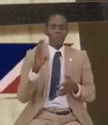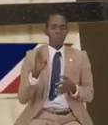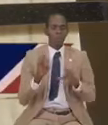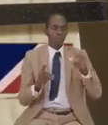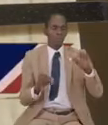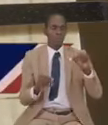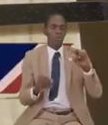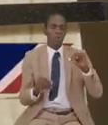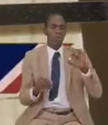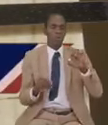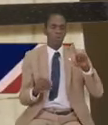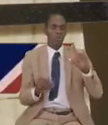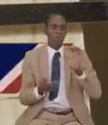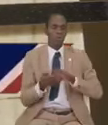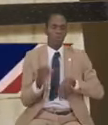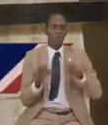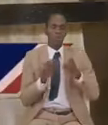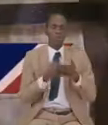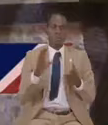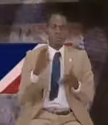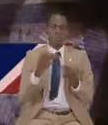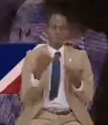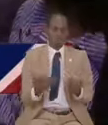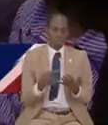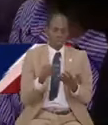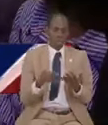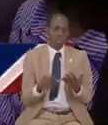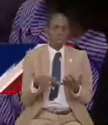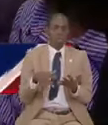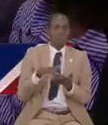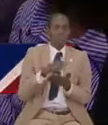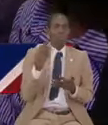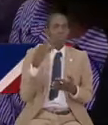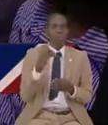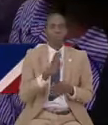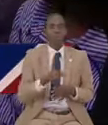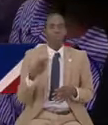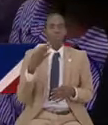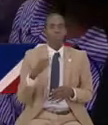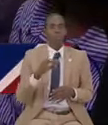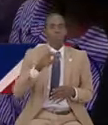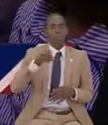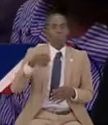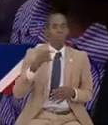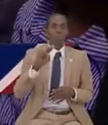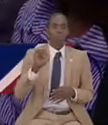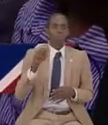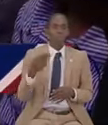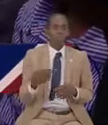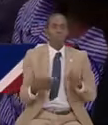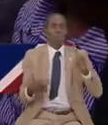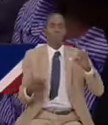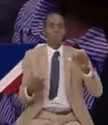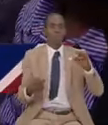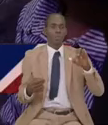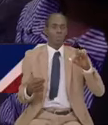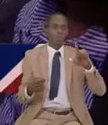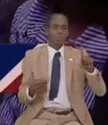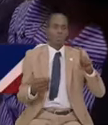verset 6 il y avait parmi eux donc les enfants de Judas Daniel Lana Michel et